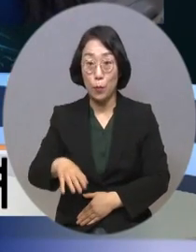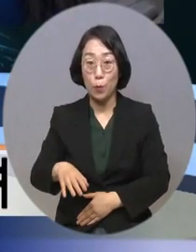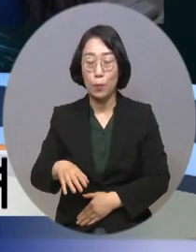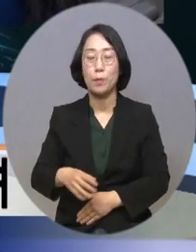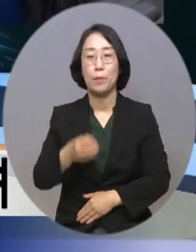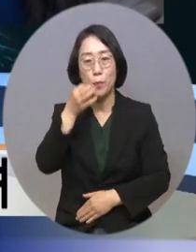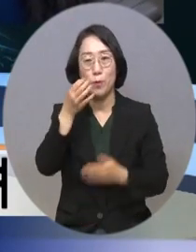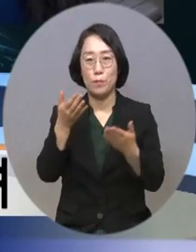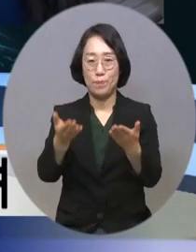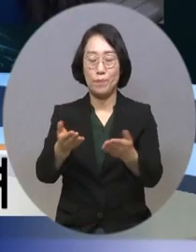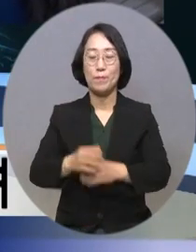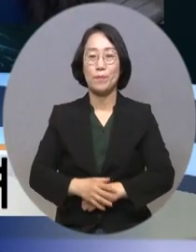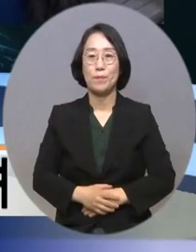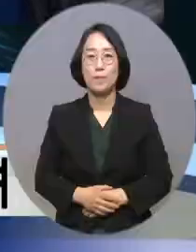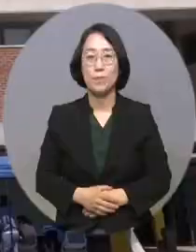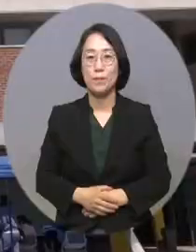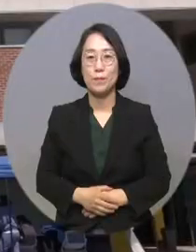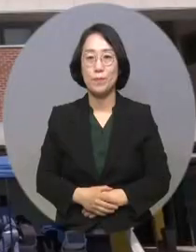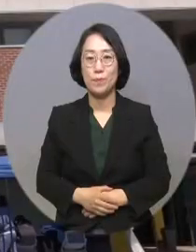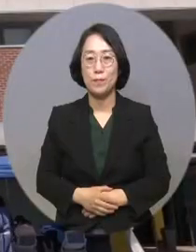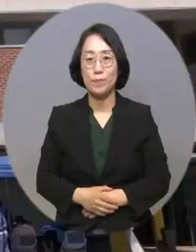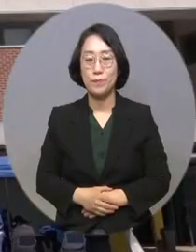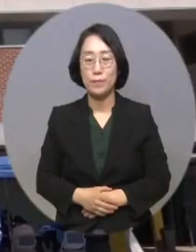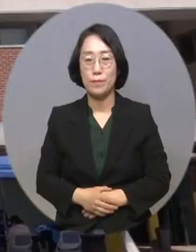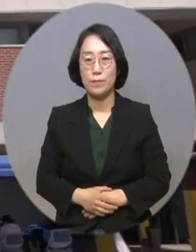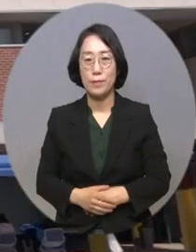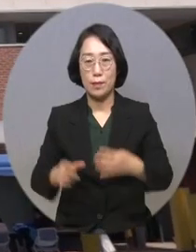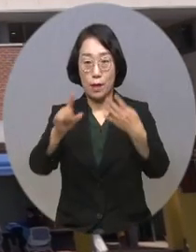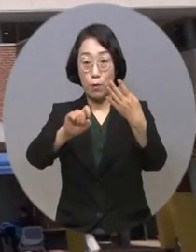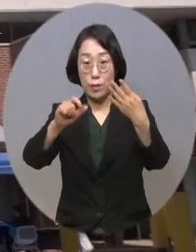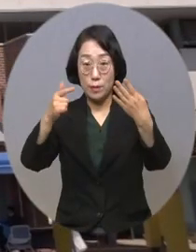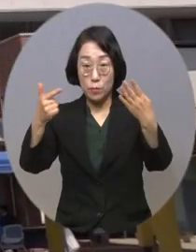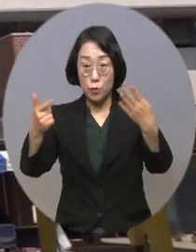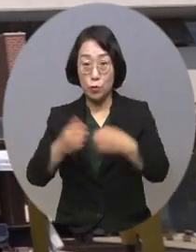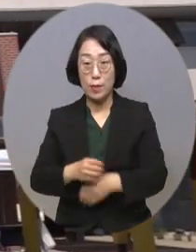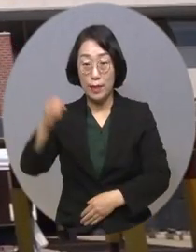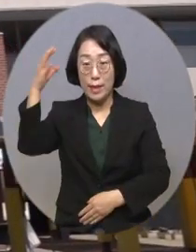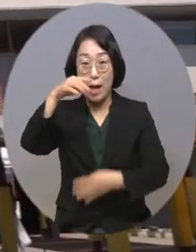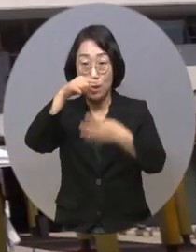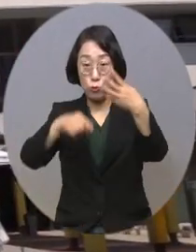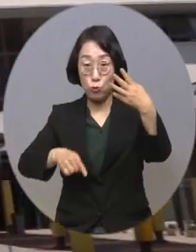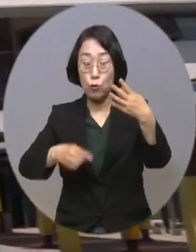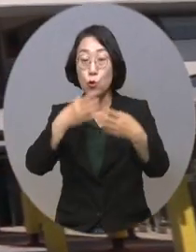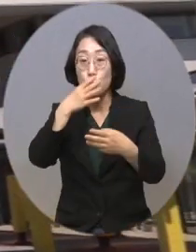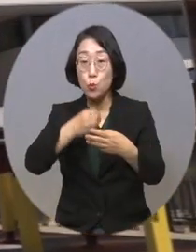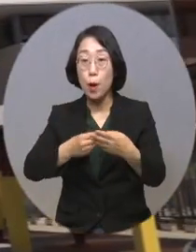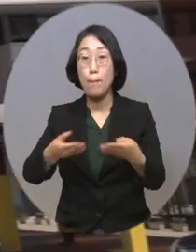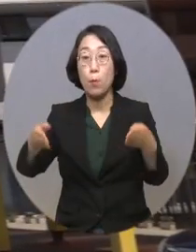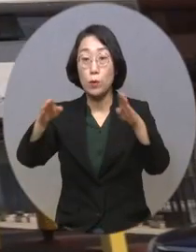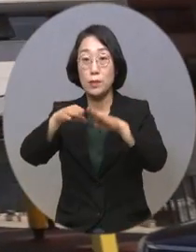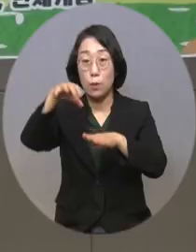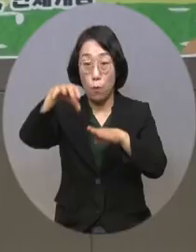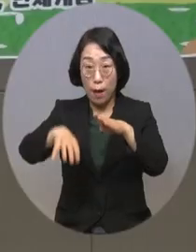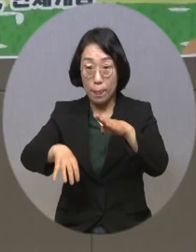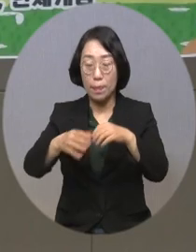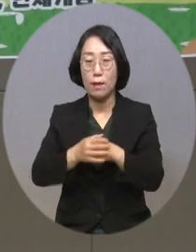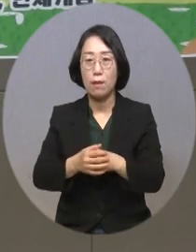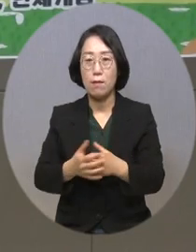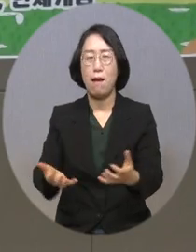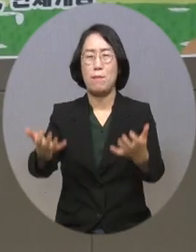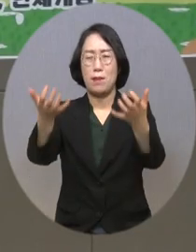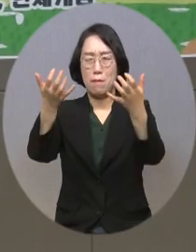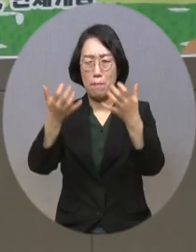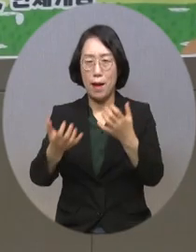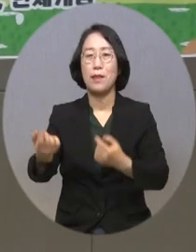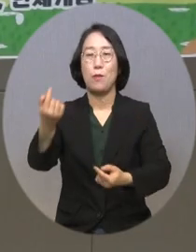기자가 다녀왔습니다. 지난 16일 양주 장애인 종합복지관엔 많은 사람들이 모였습니다. 지역